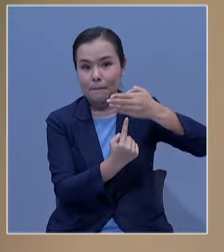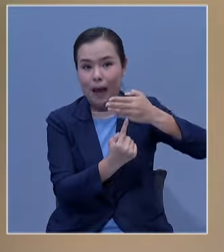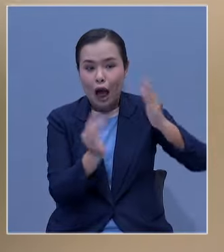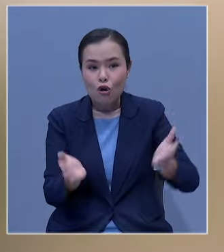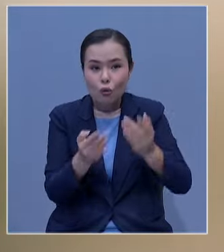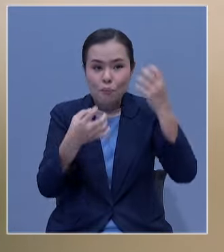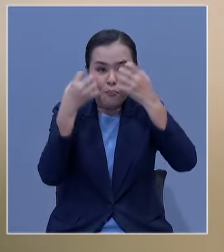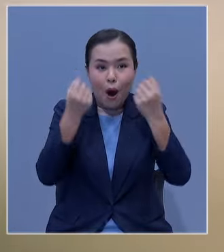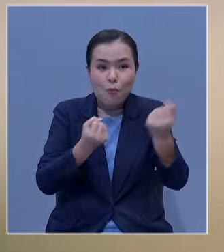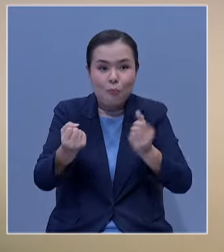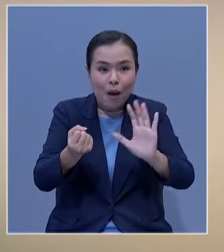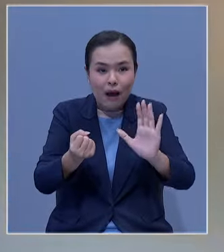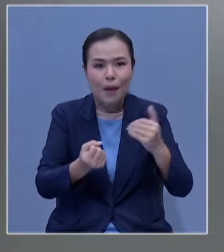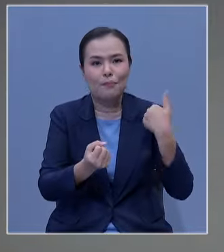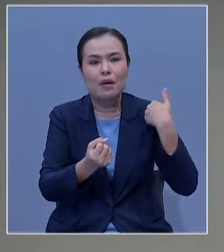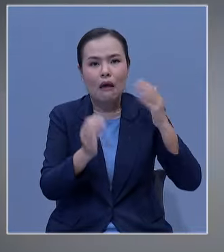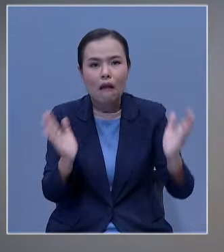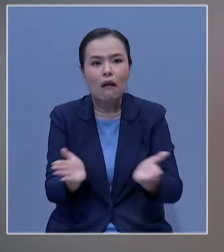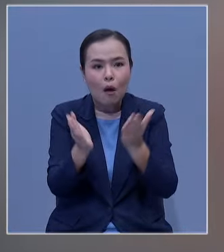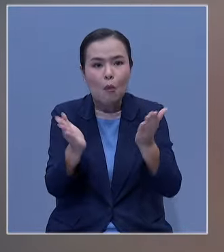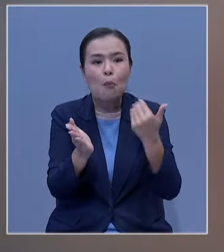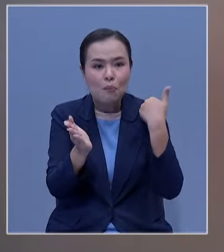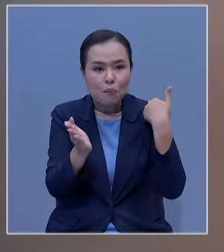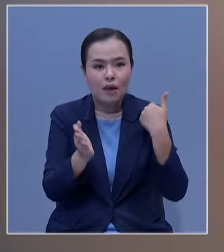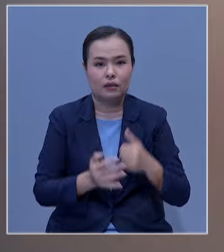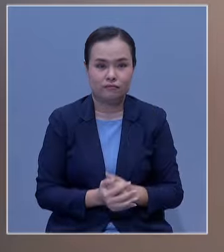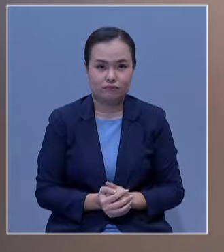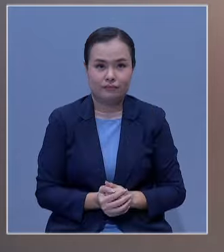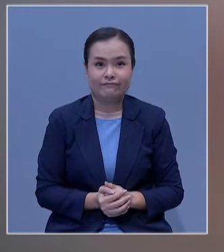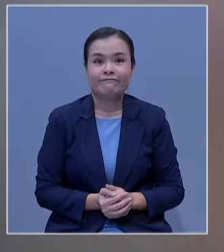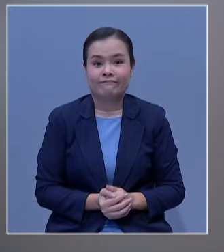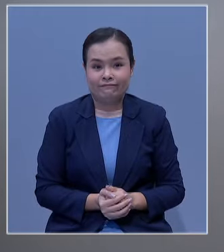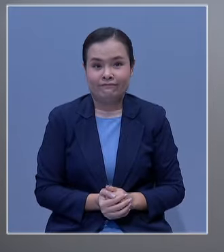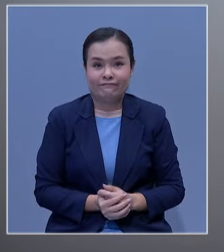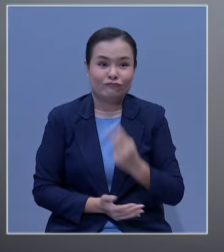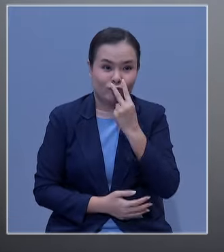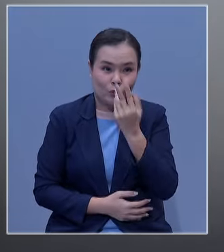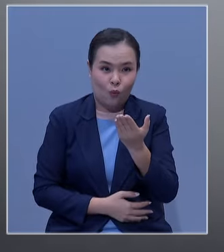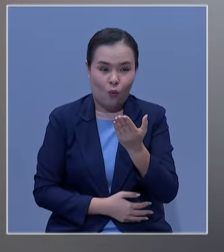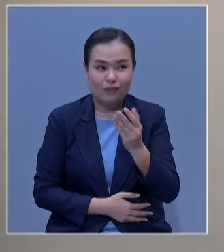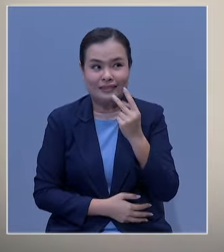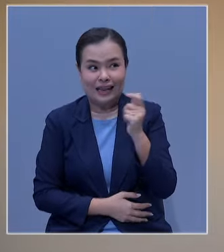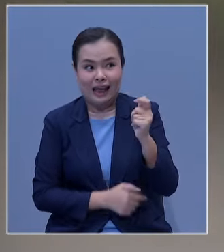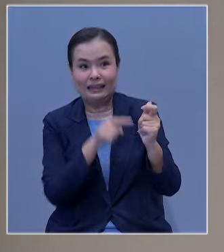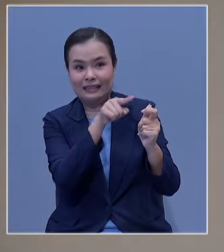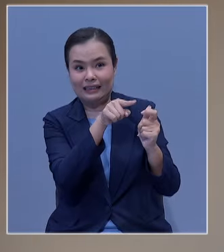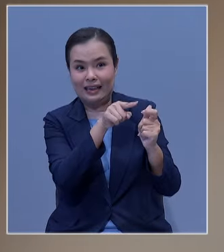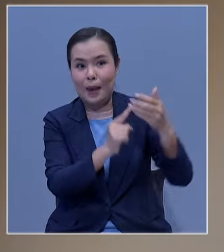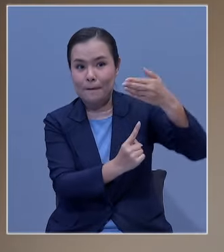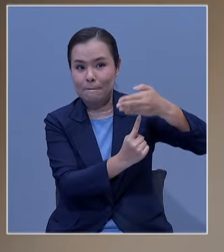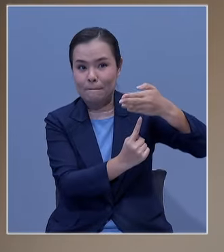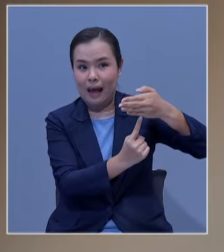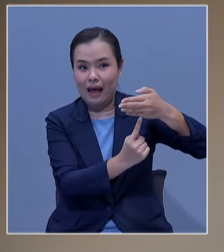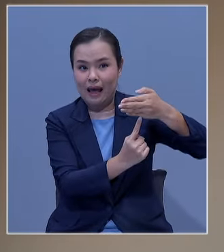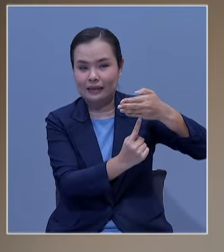เมาไม่ขับนะครับนี่ครับเข้ากับลวนนรงค์อยู่เนาะ นี่คุณสมานตามมาดูเหตุการณ์และถ่ายดูว่าเนี่ยข้างๆทางมันมีป้าย